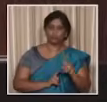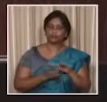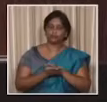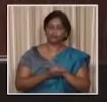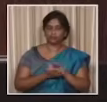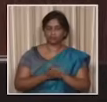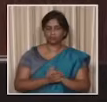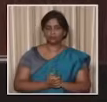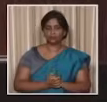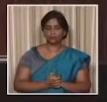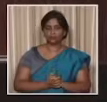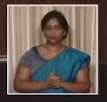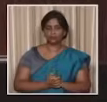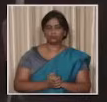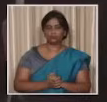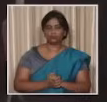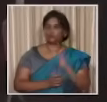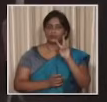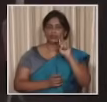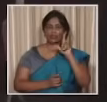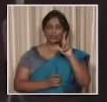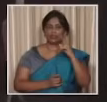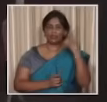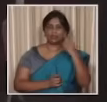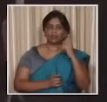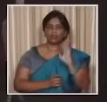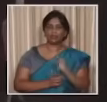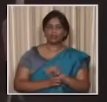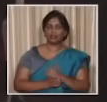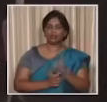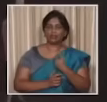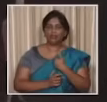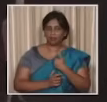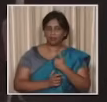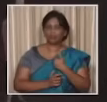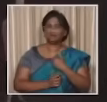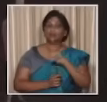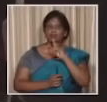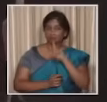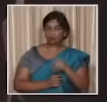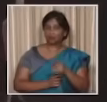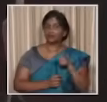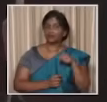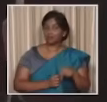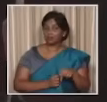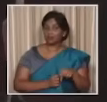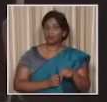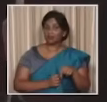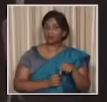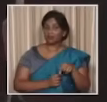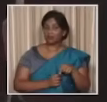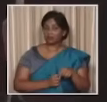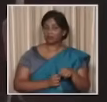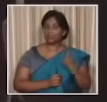පැහැදිලි උත්තරයක් හම්බ වෙයි. 27-2 නෙවෙයි. මම ඔබතුමාට කියන්නේ මේක මේ